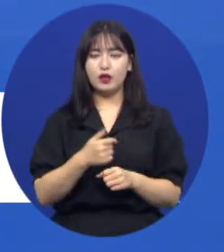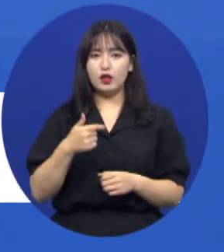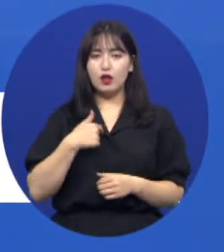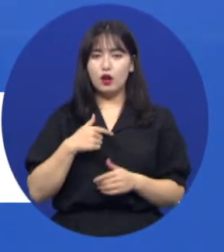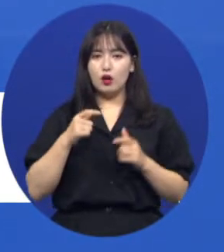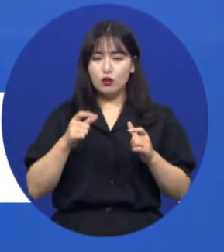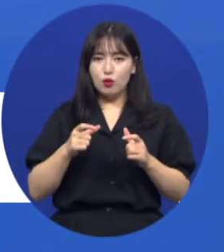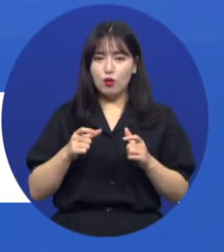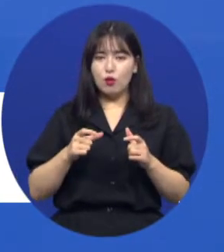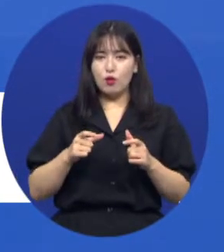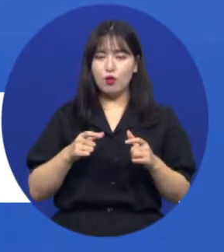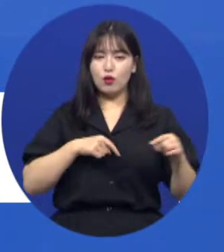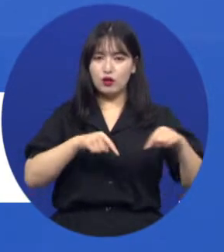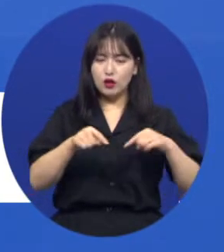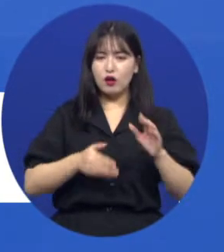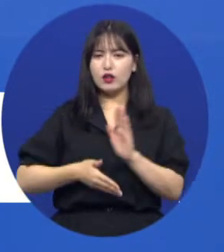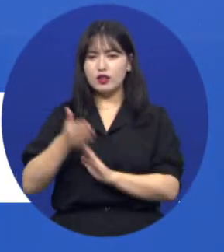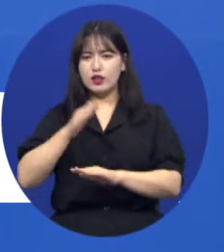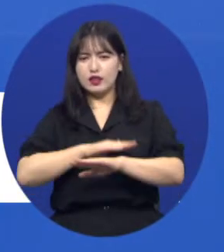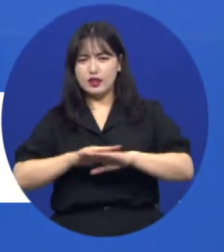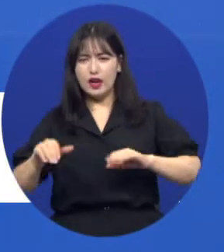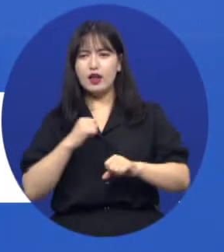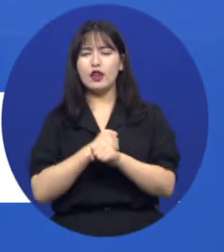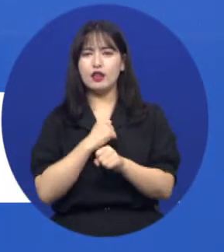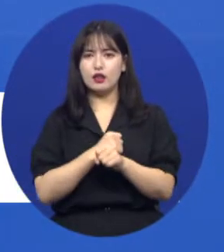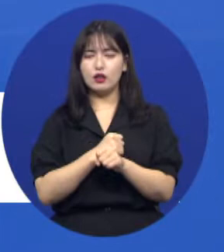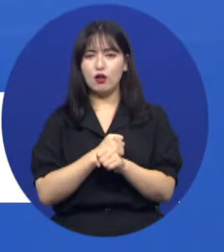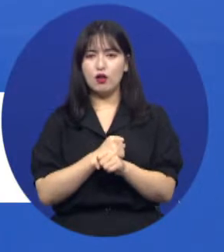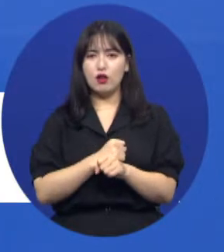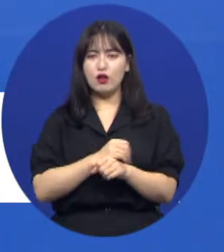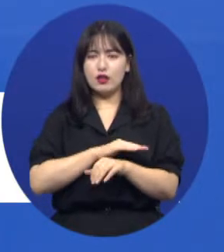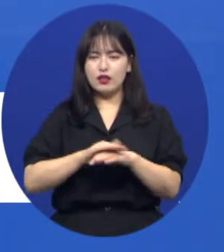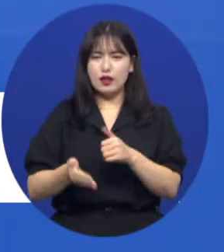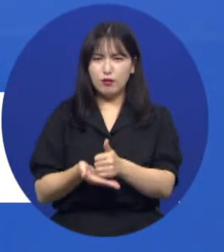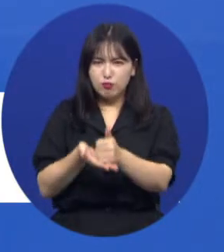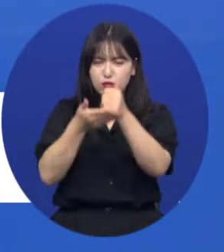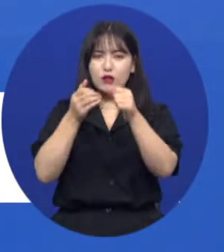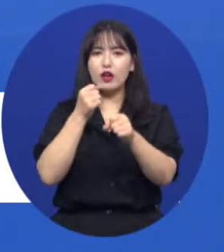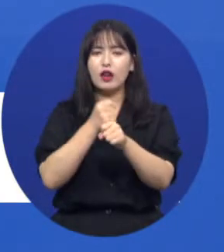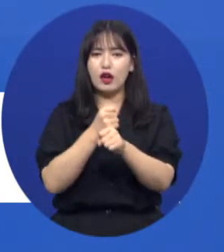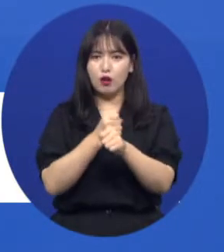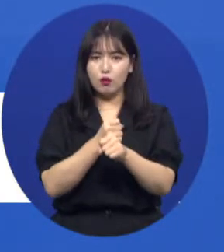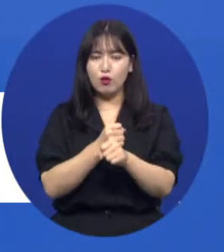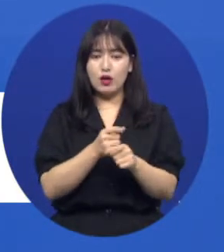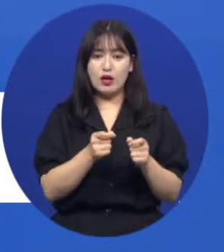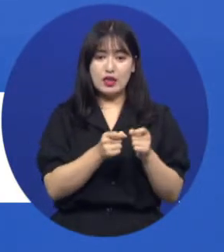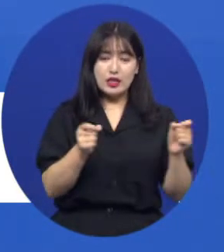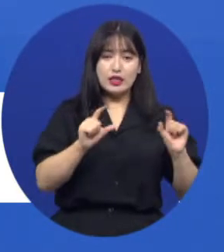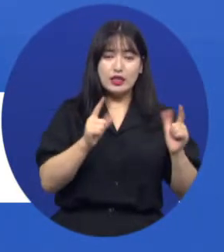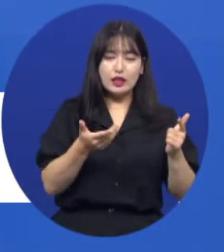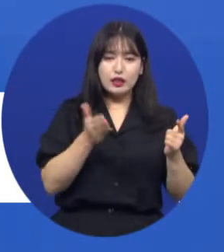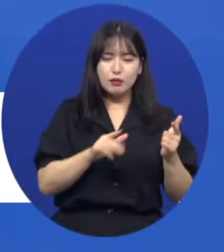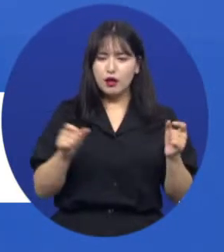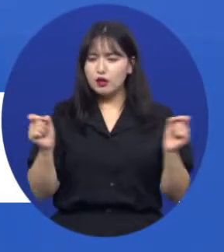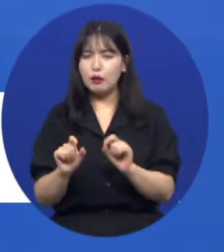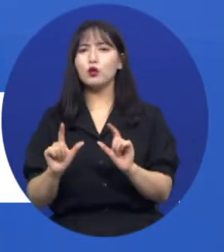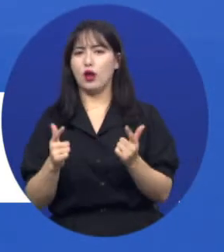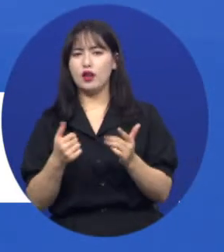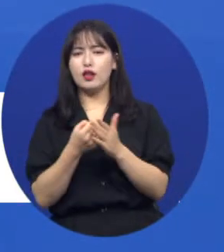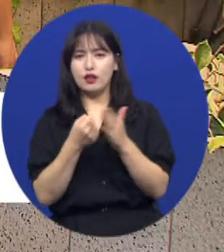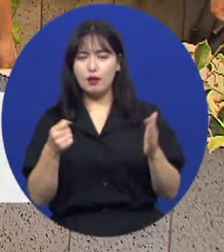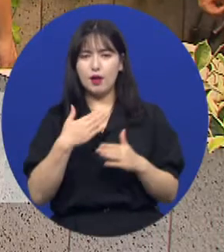녹여내고 또 시민들의 뜻을 잘 받들어서 결코 길지도 않지만 또한 결코 짧지도 않은 2년 소임을